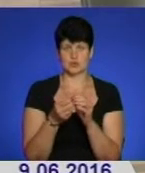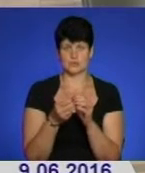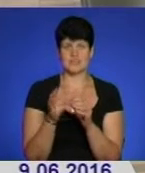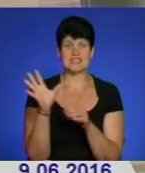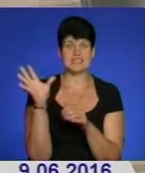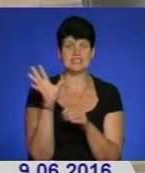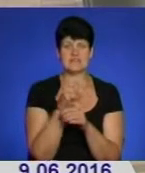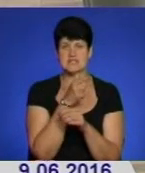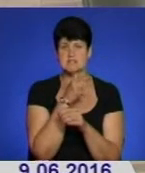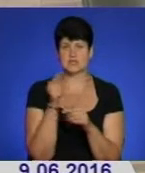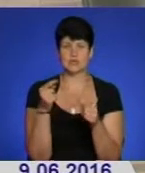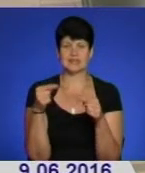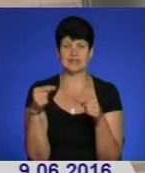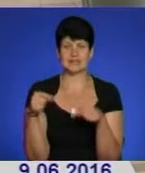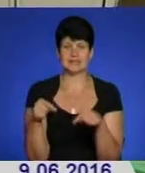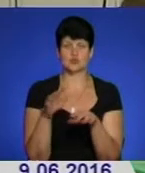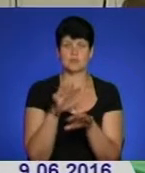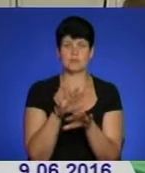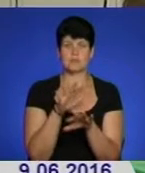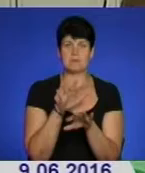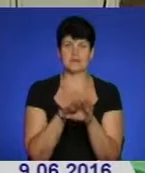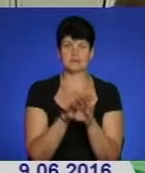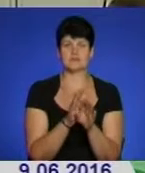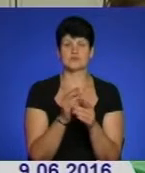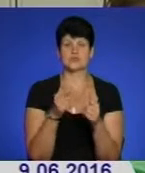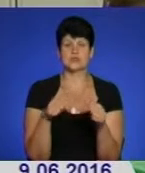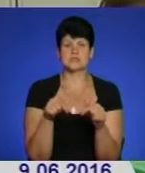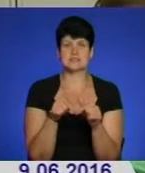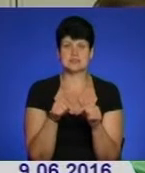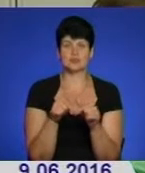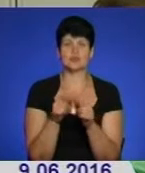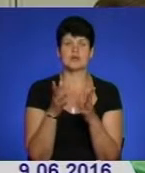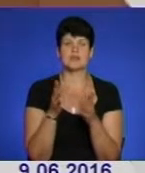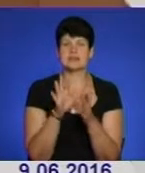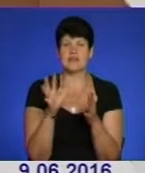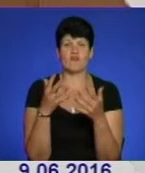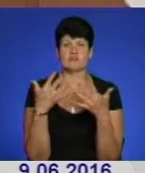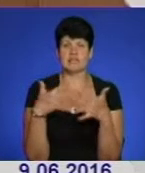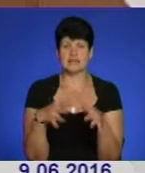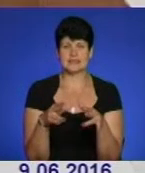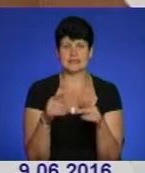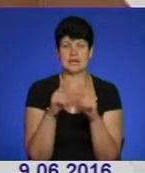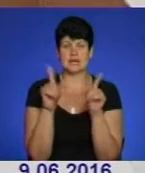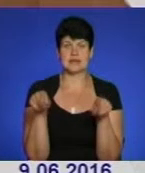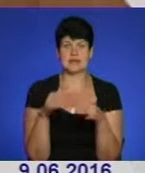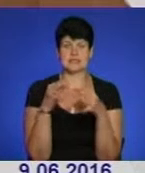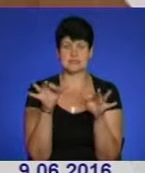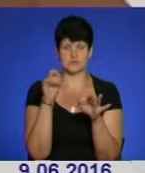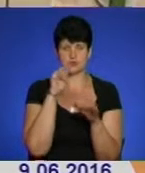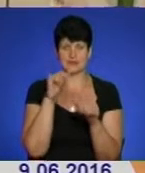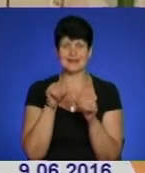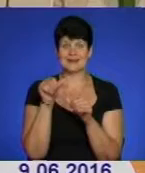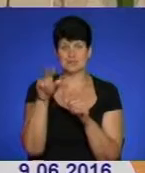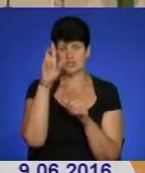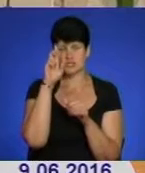весь період кризи банківського сектору жодна дочірня філія іноземної фінустанови не втратила ліцензії в Україні. Бо окрім